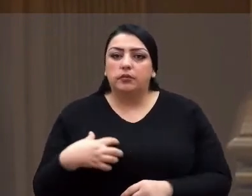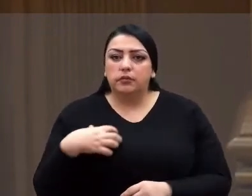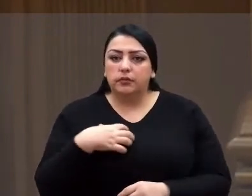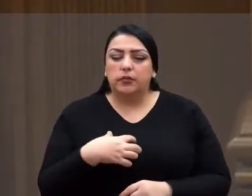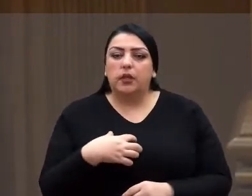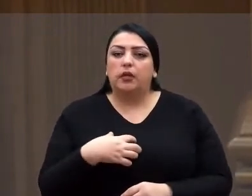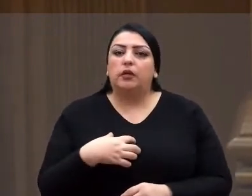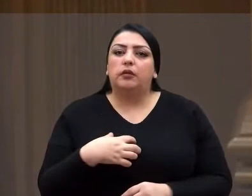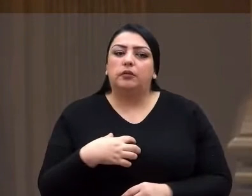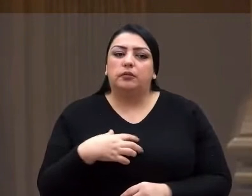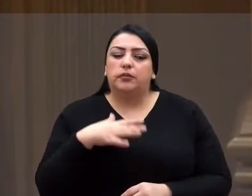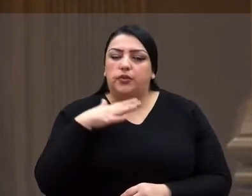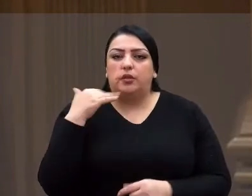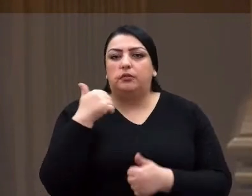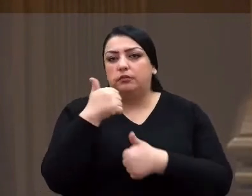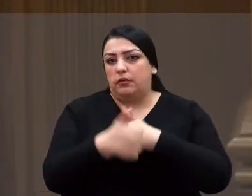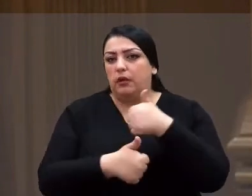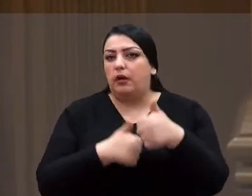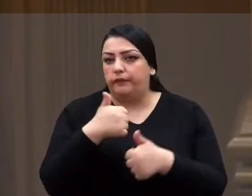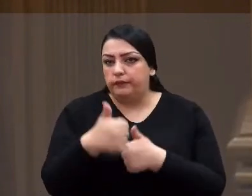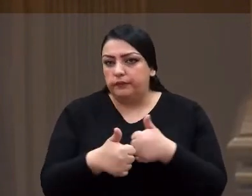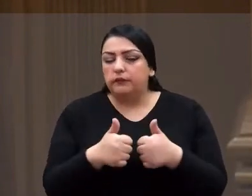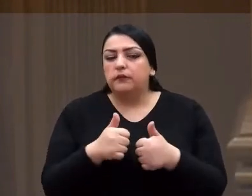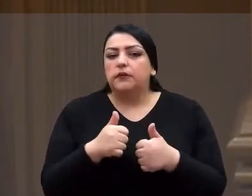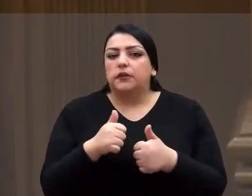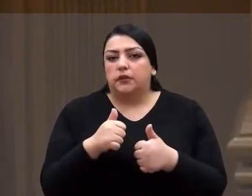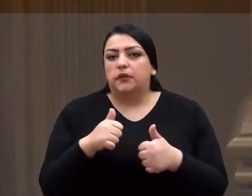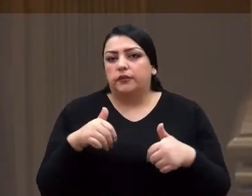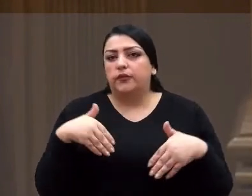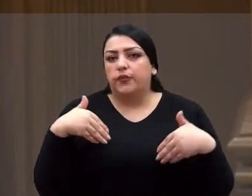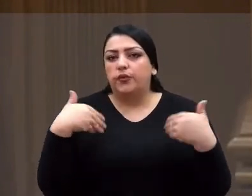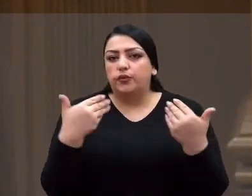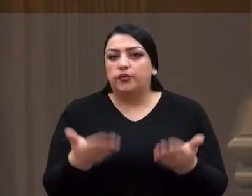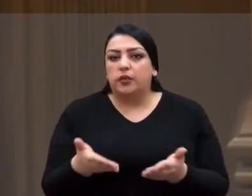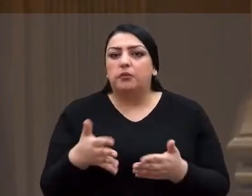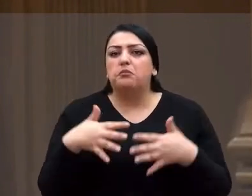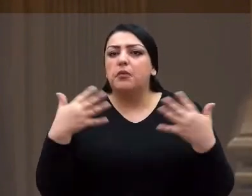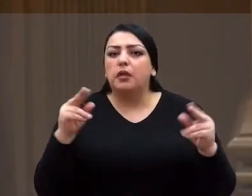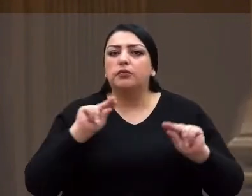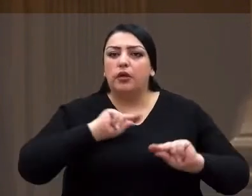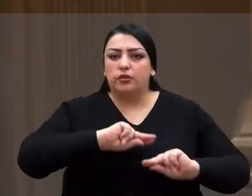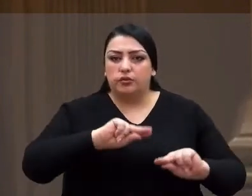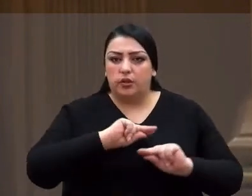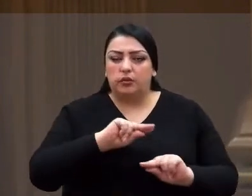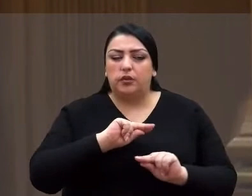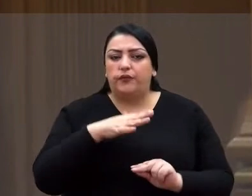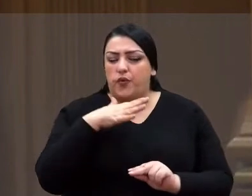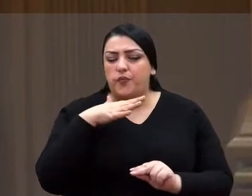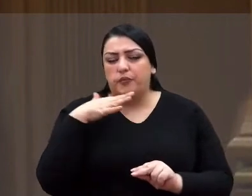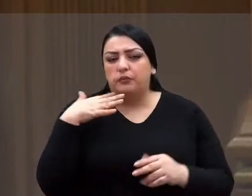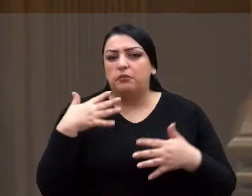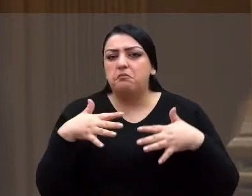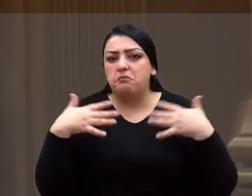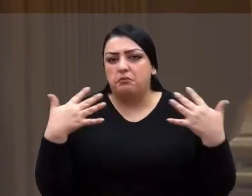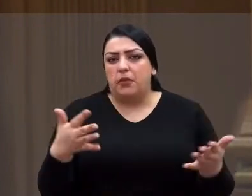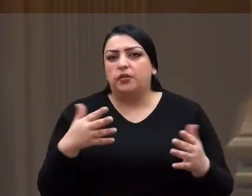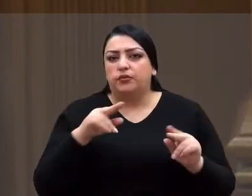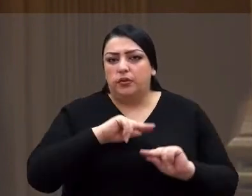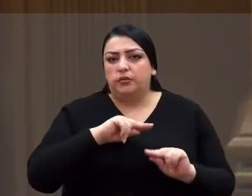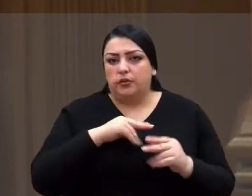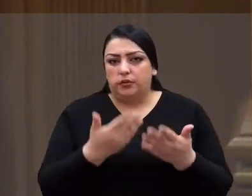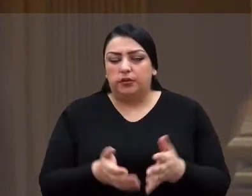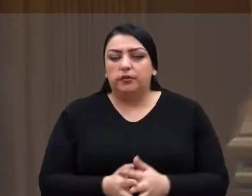բաց դրական են և փոփոխությունները ողջունելի։ Իրական մեծ աշխատանք է, կարևոր քայլ է։ Ես